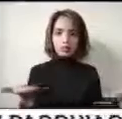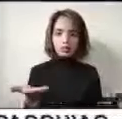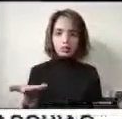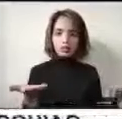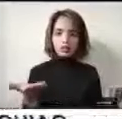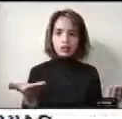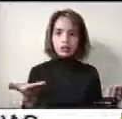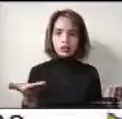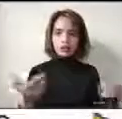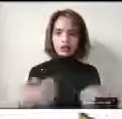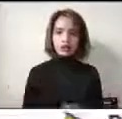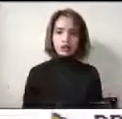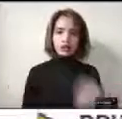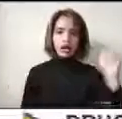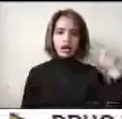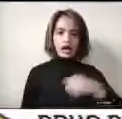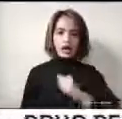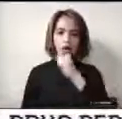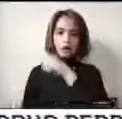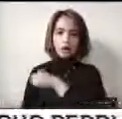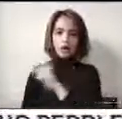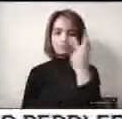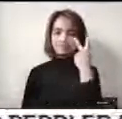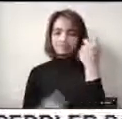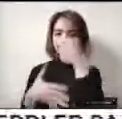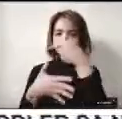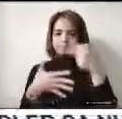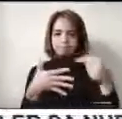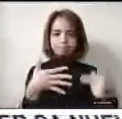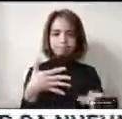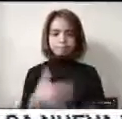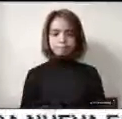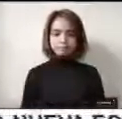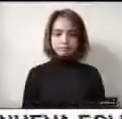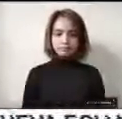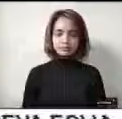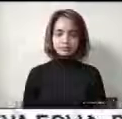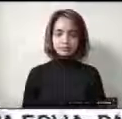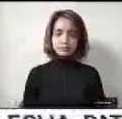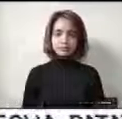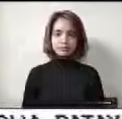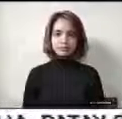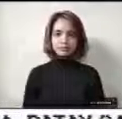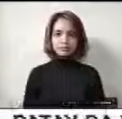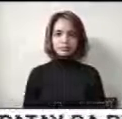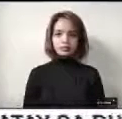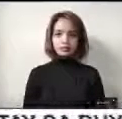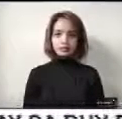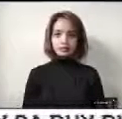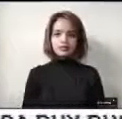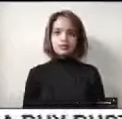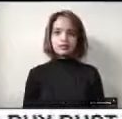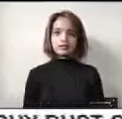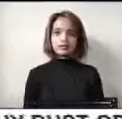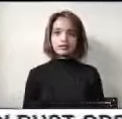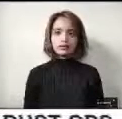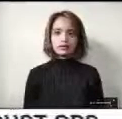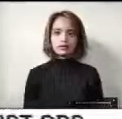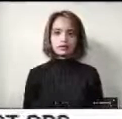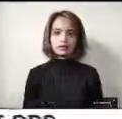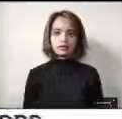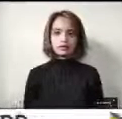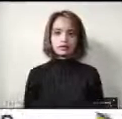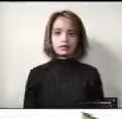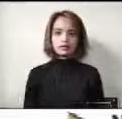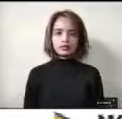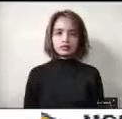100,000 piso. Kalaboso naman ang isang target listed na drug personality na Sarangani na tinangkapang manlaban sa arresting team ng Philippine